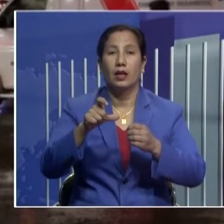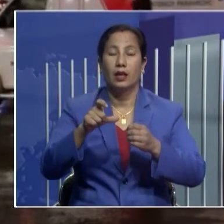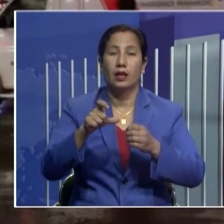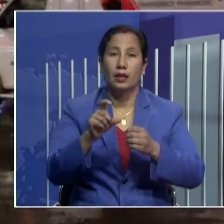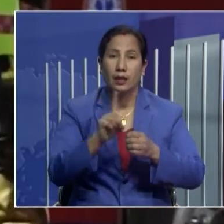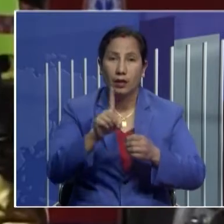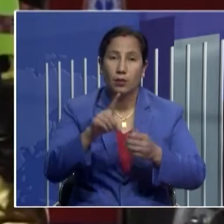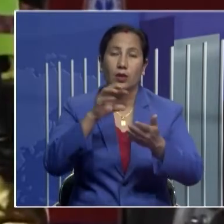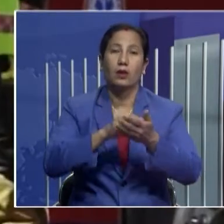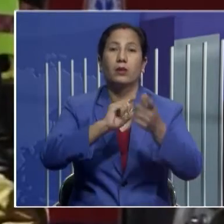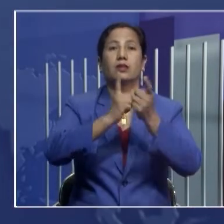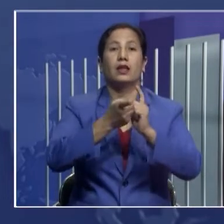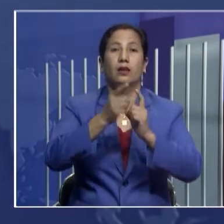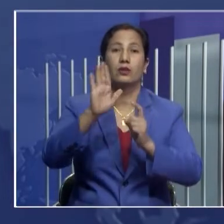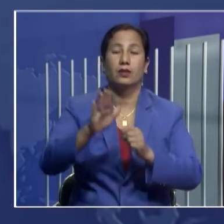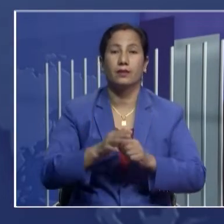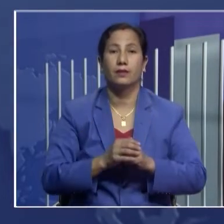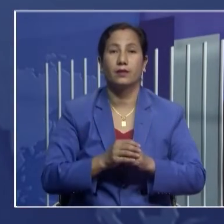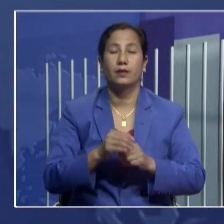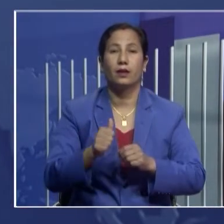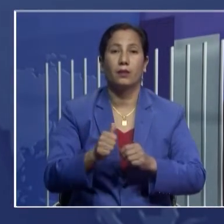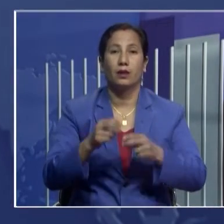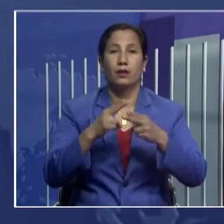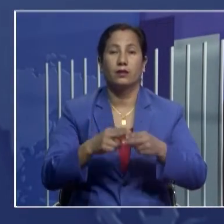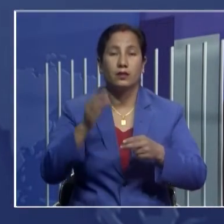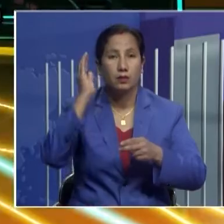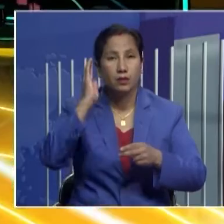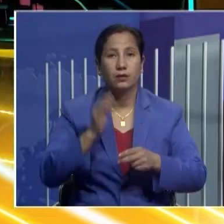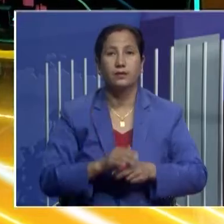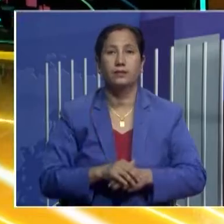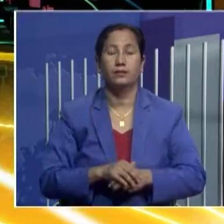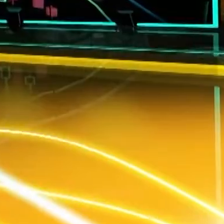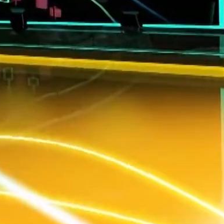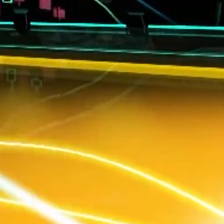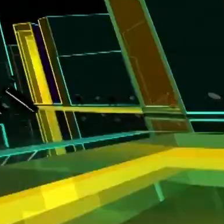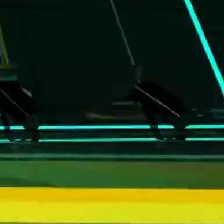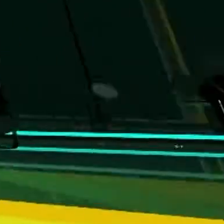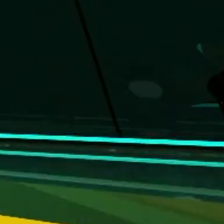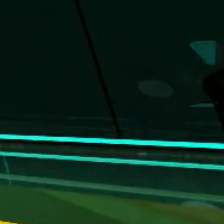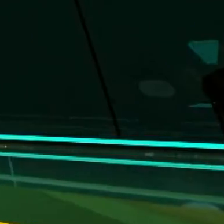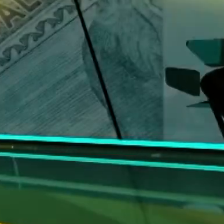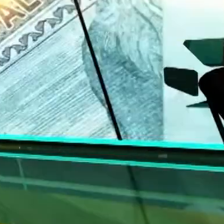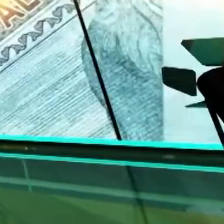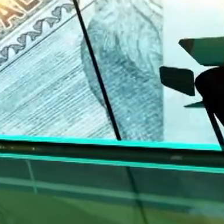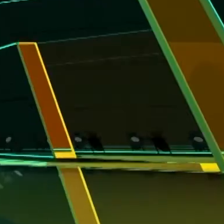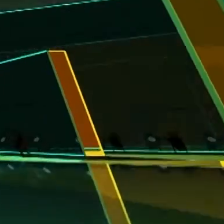छ। अब आर्थिक समाचार।